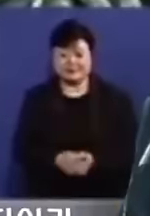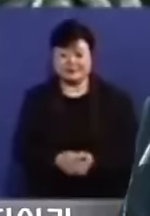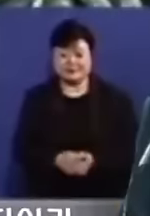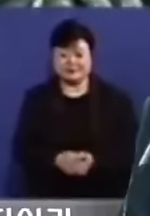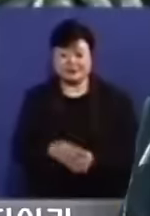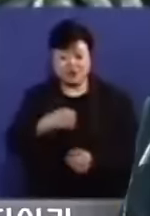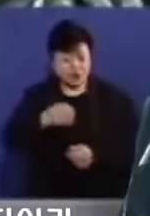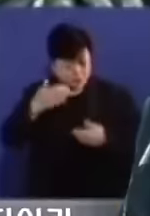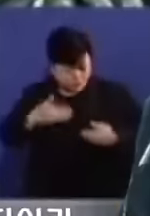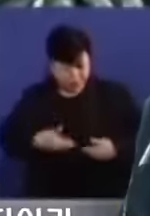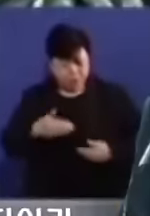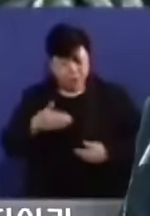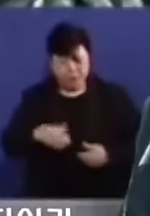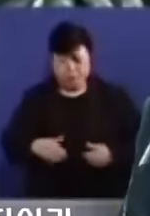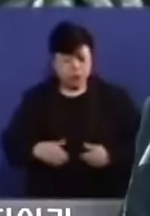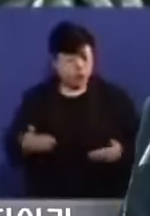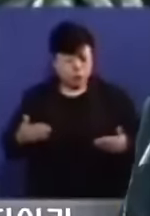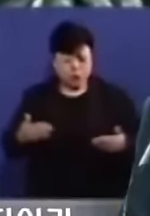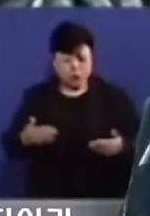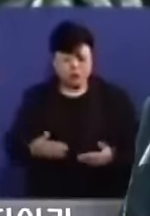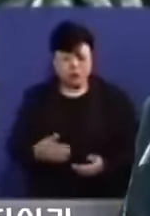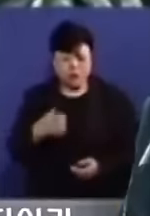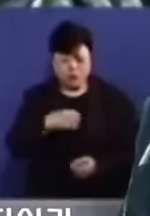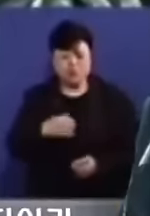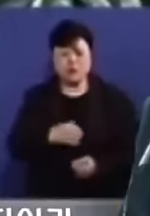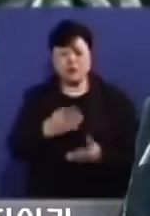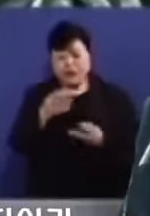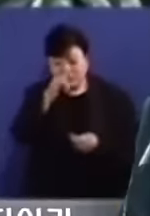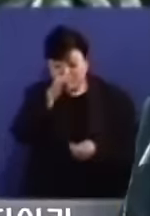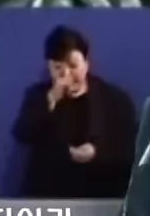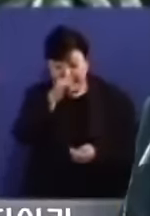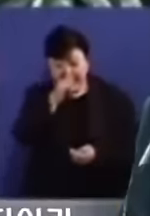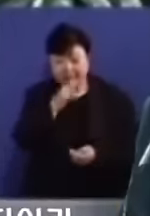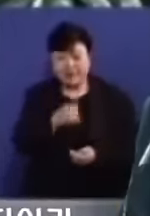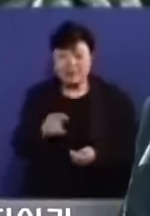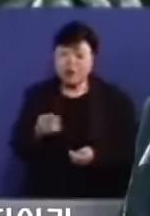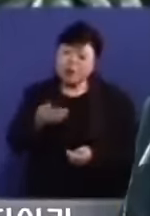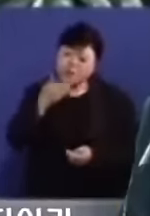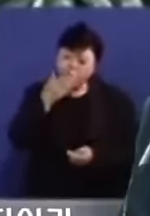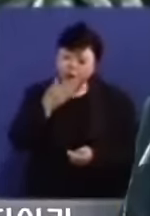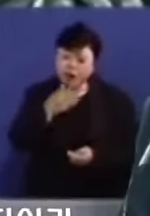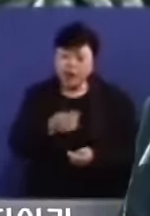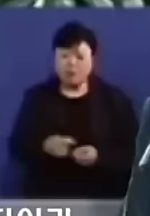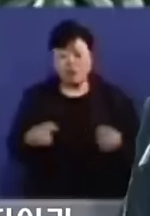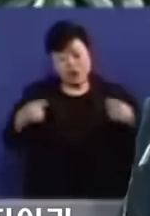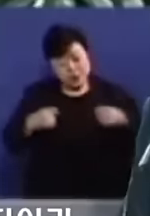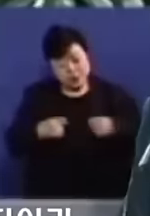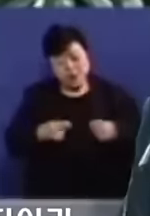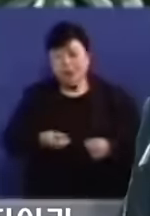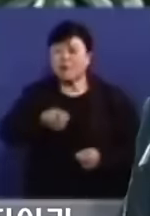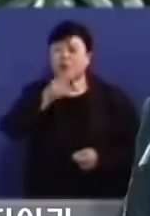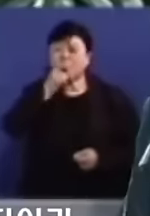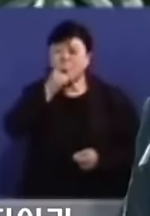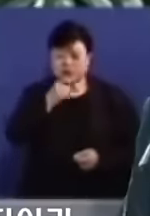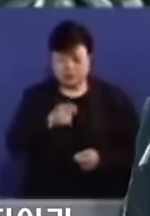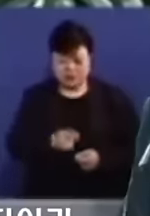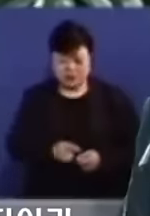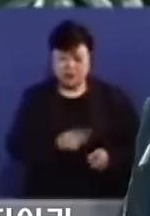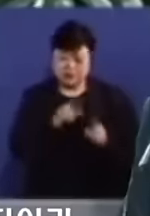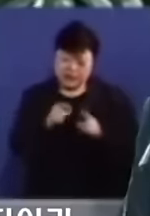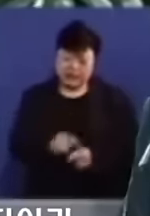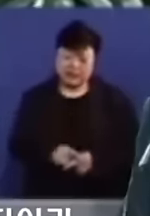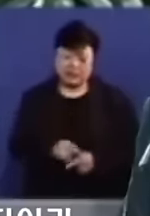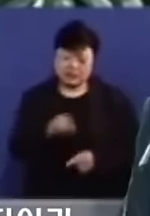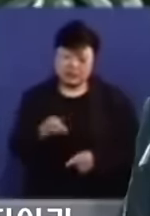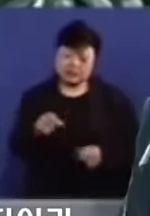아무것도 염려하지 말라는 것입니다. 우리 염려 많이 하잖아요. 무엇을 먹을까, 무엇을 입을까, 무엇을 마실까, 어떻게 할까,